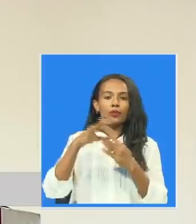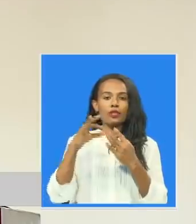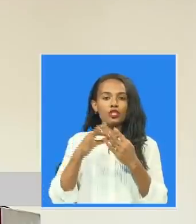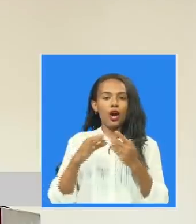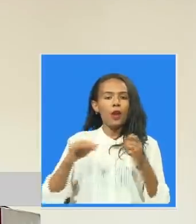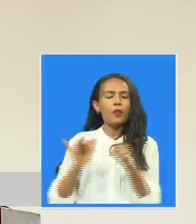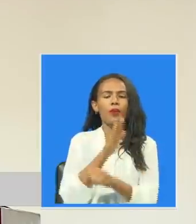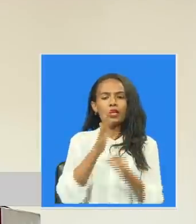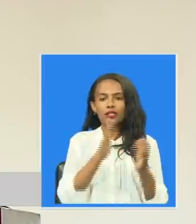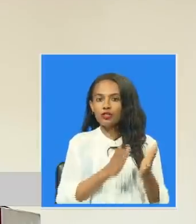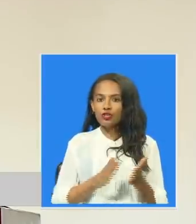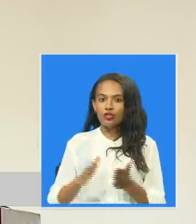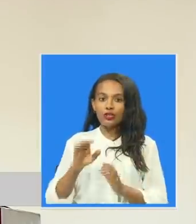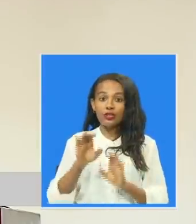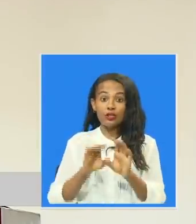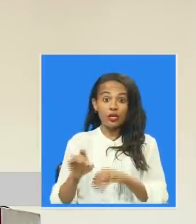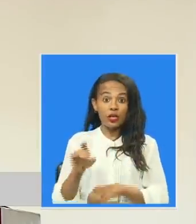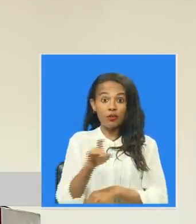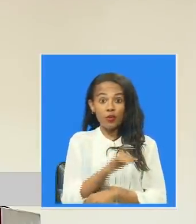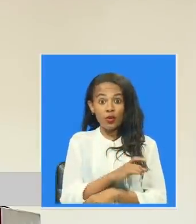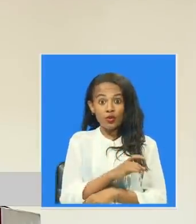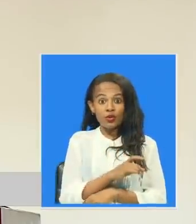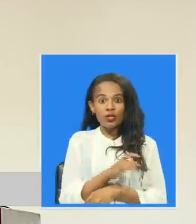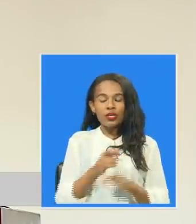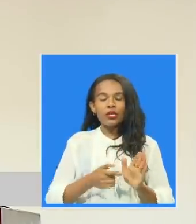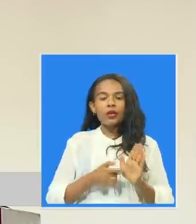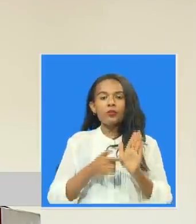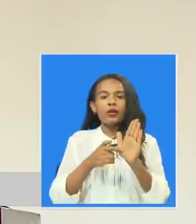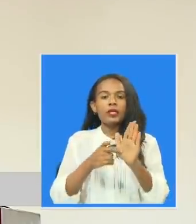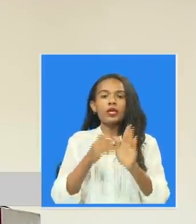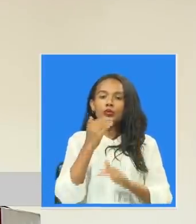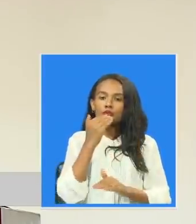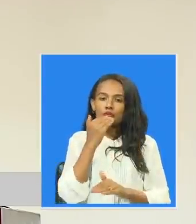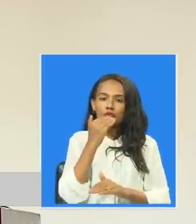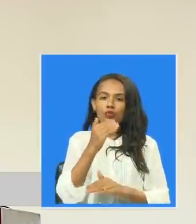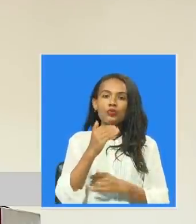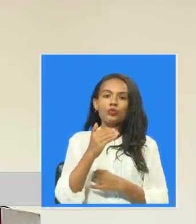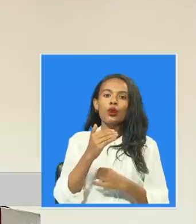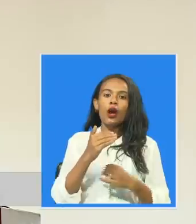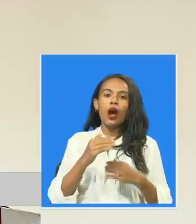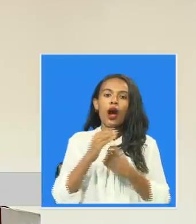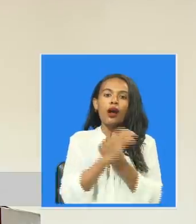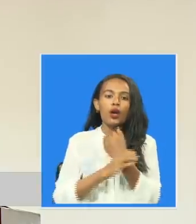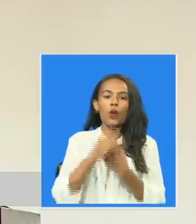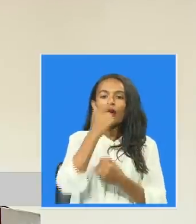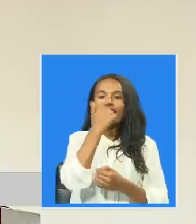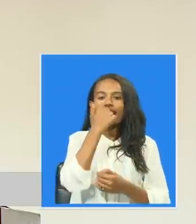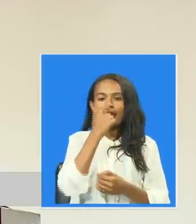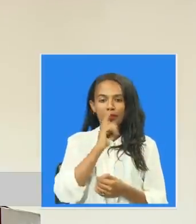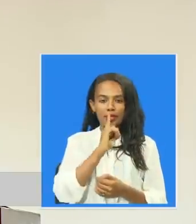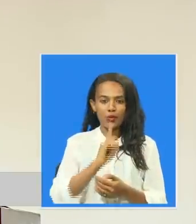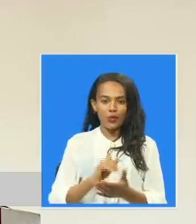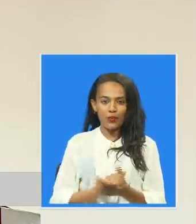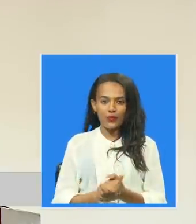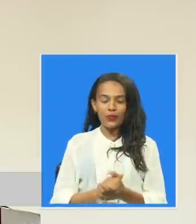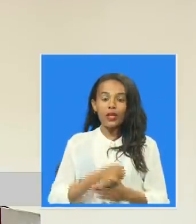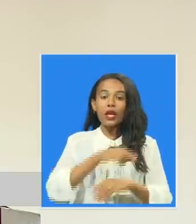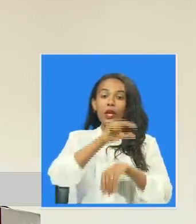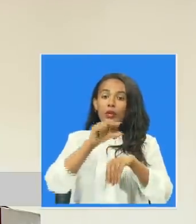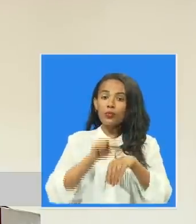በቂ ዝግጅት እየደረገ መሆኑን የሚያሳይ ጥሩ ሀገራዊ ልምድ ነው።